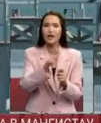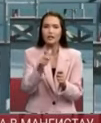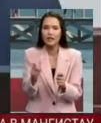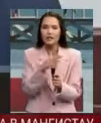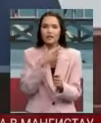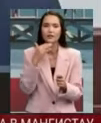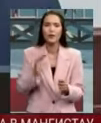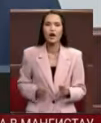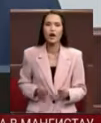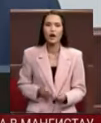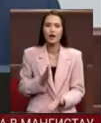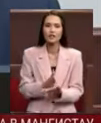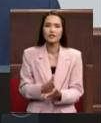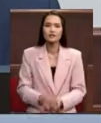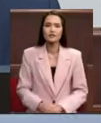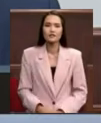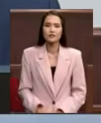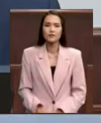компании.